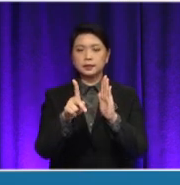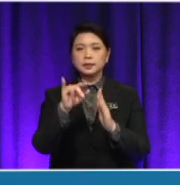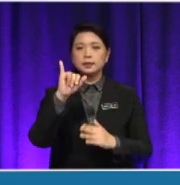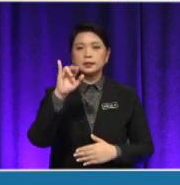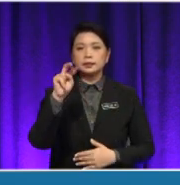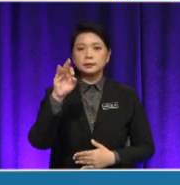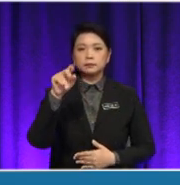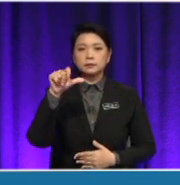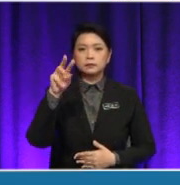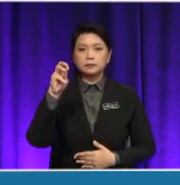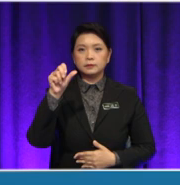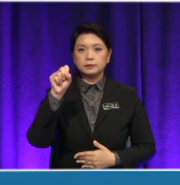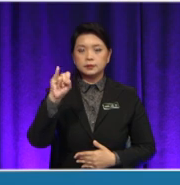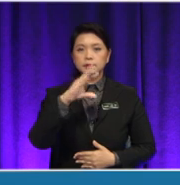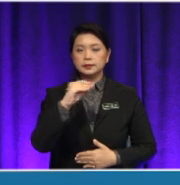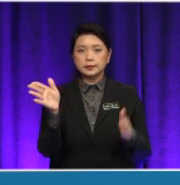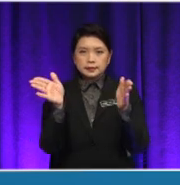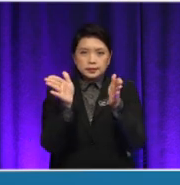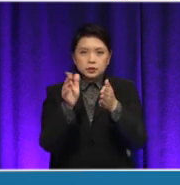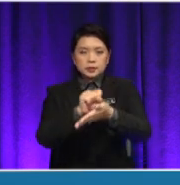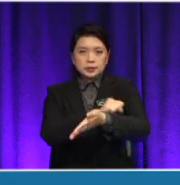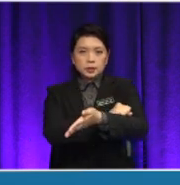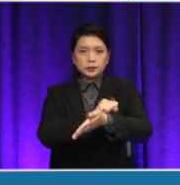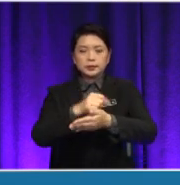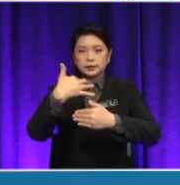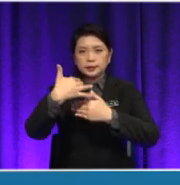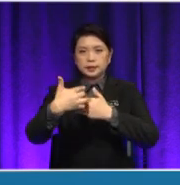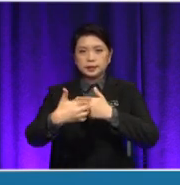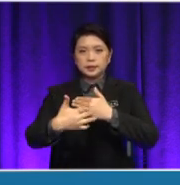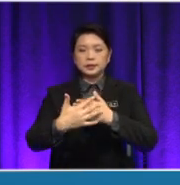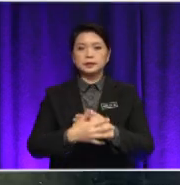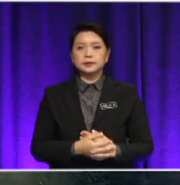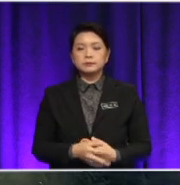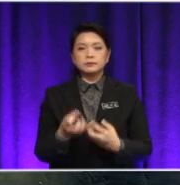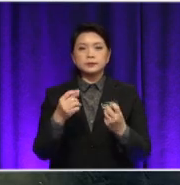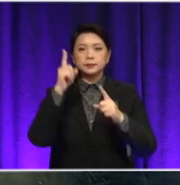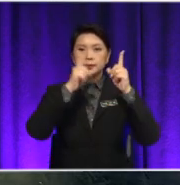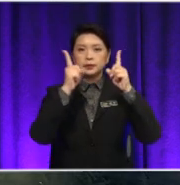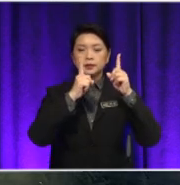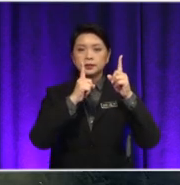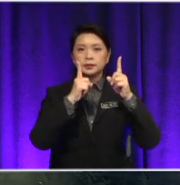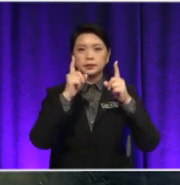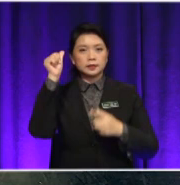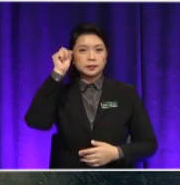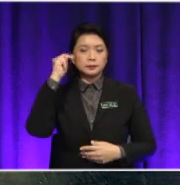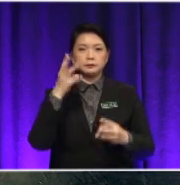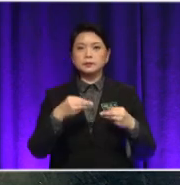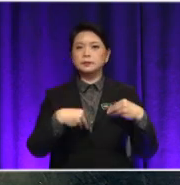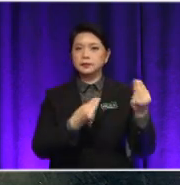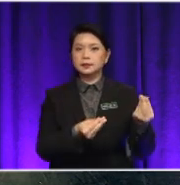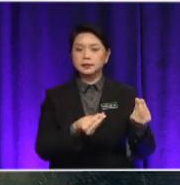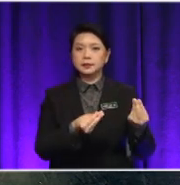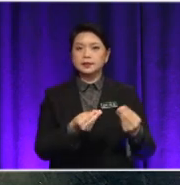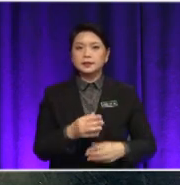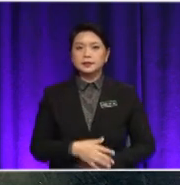mengecilkan salur darah tu yang paling penting ya Akmal. Betul. Sebab tu kita highlight warna merah. Ya. Berapa bintang Akmal nak bagi dekat Dania ya Akmal? Saya bagi 1 saja.